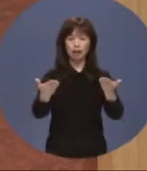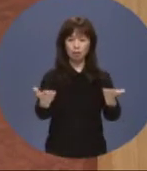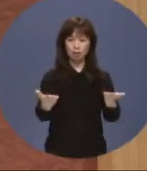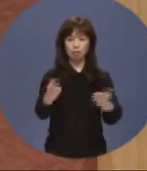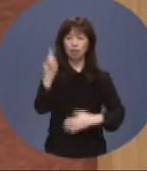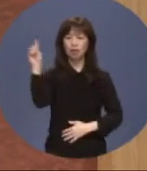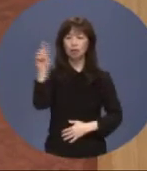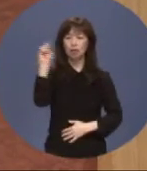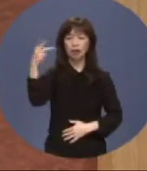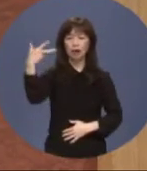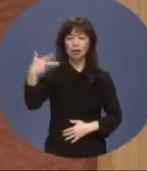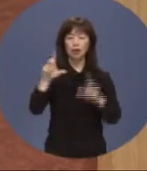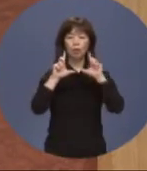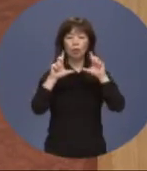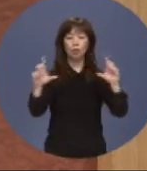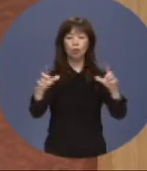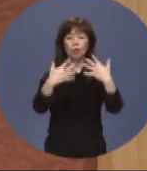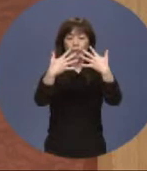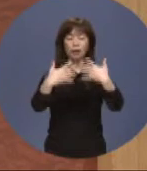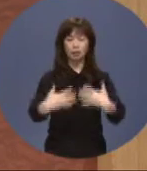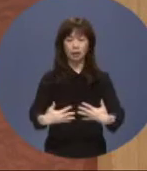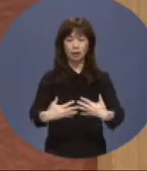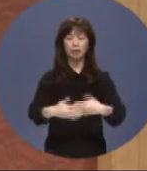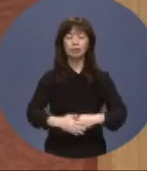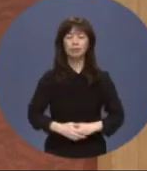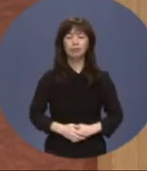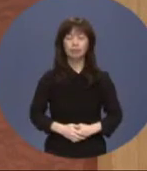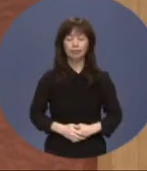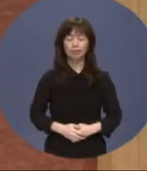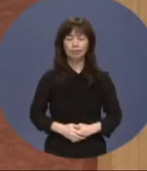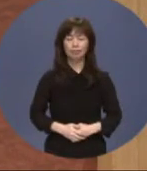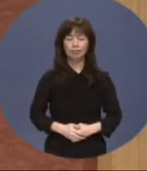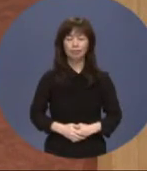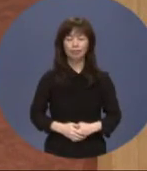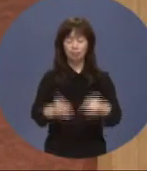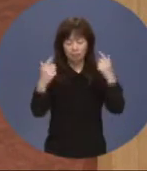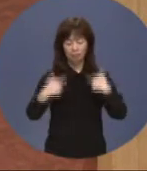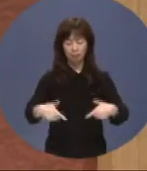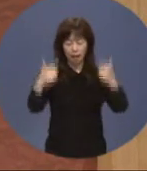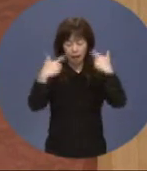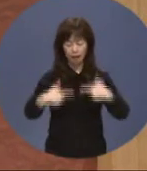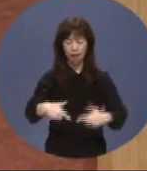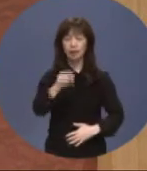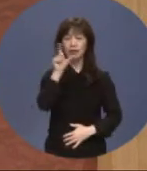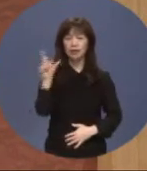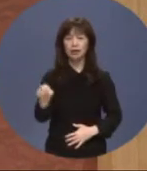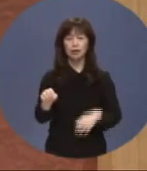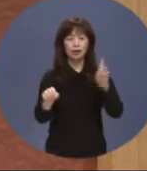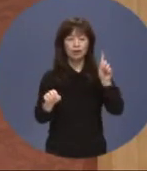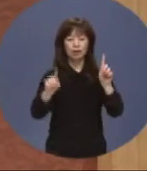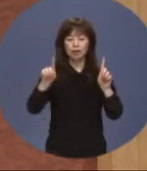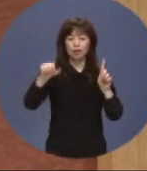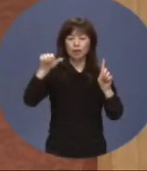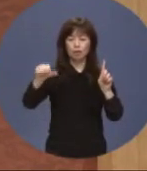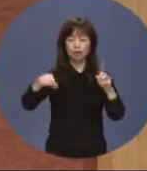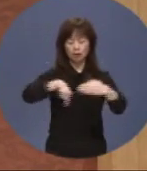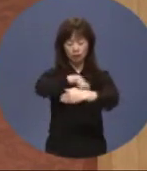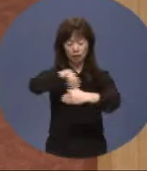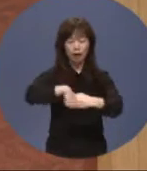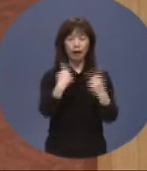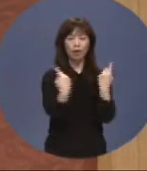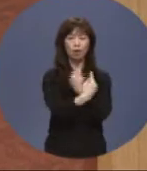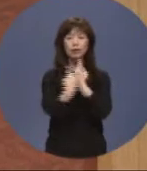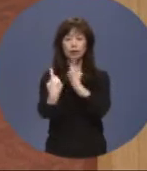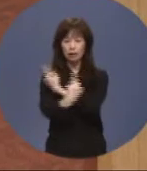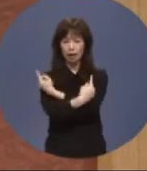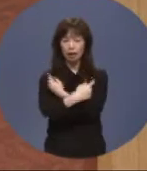お伝えする生駒市の広報番組です。毎月1日と15日の2回更